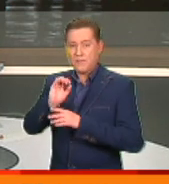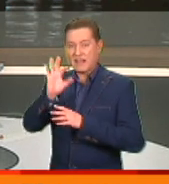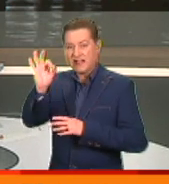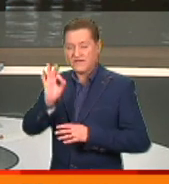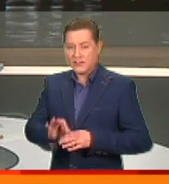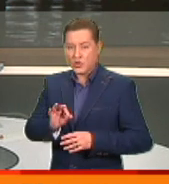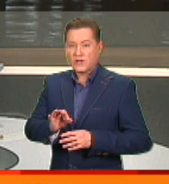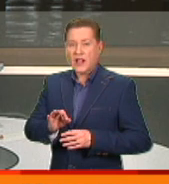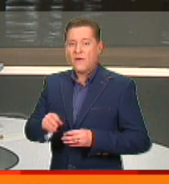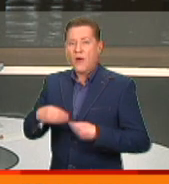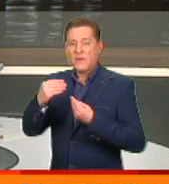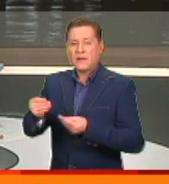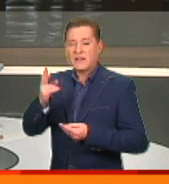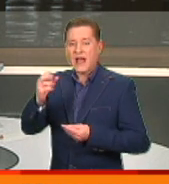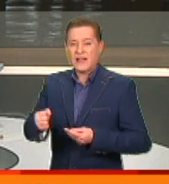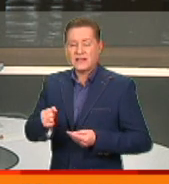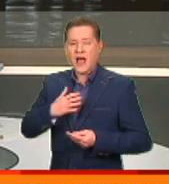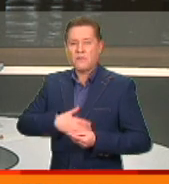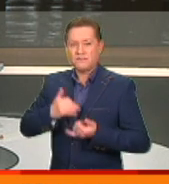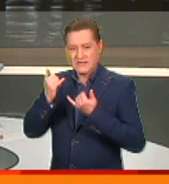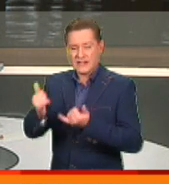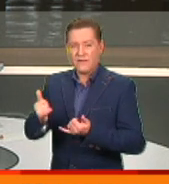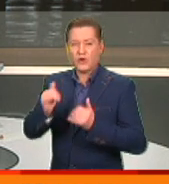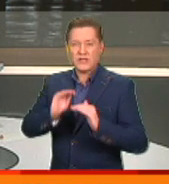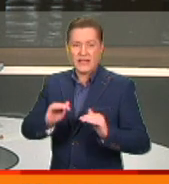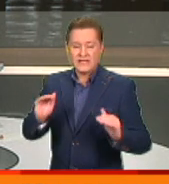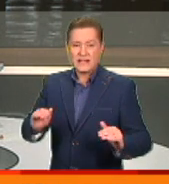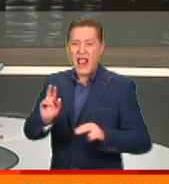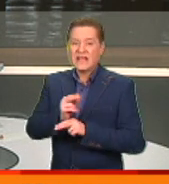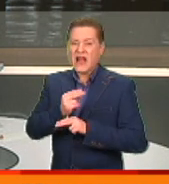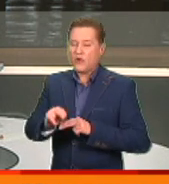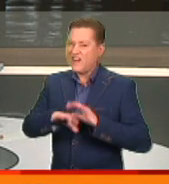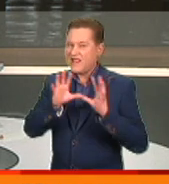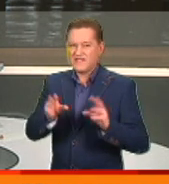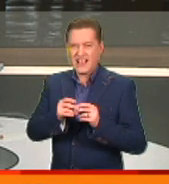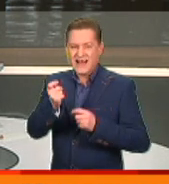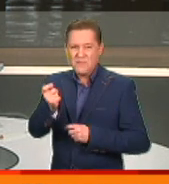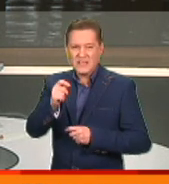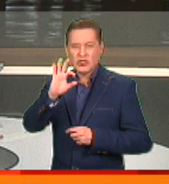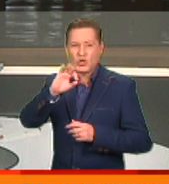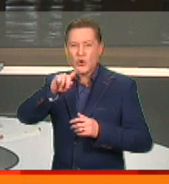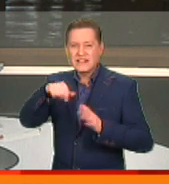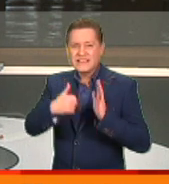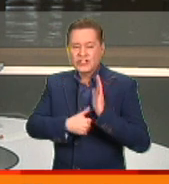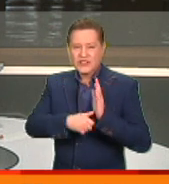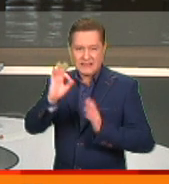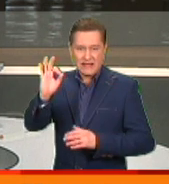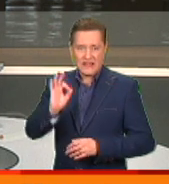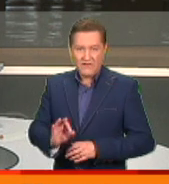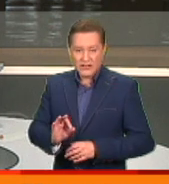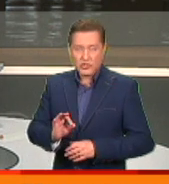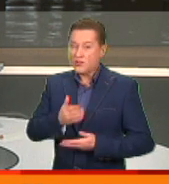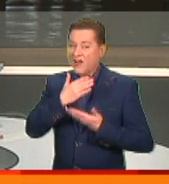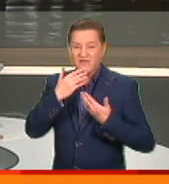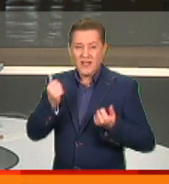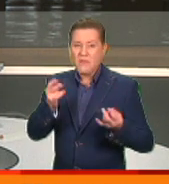суми перепадає на задоволення потреб самих дітей. На лікування взагалі мізер – 0,6%. Нема